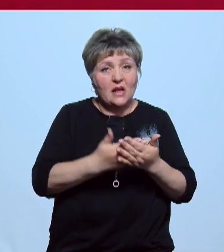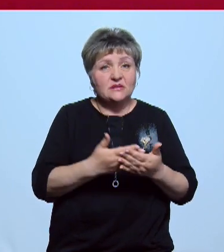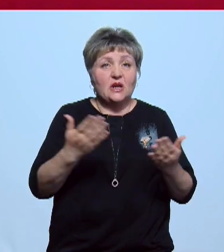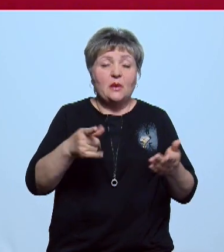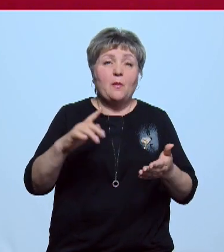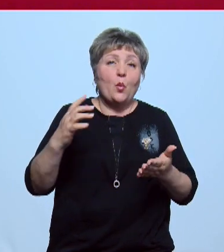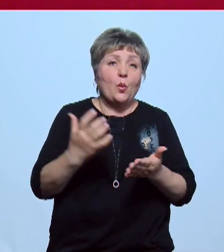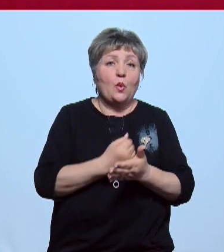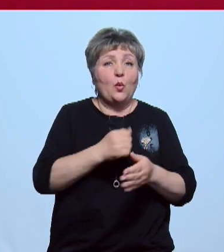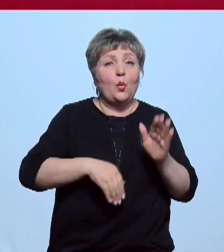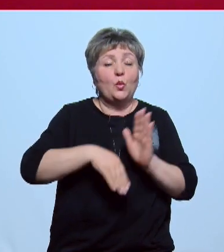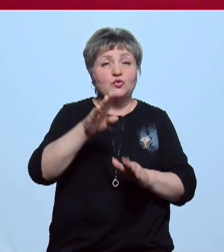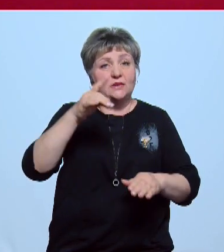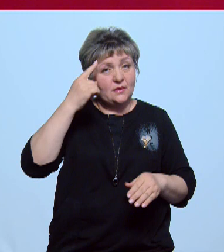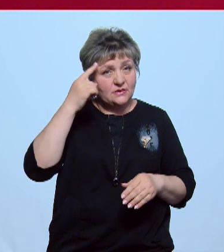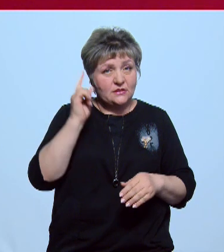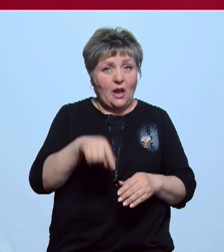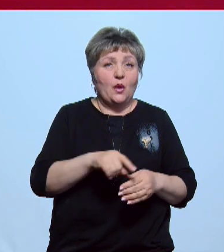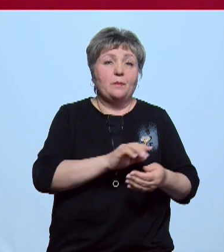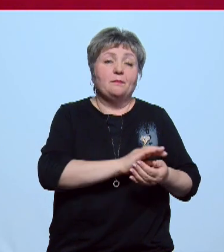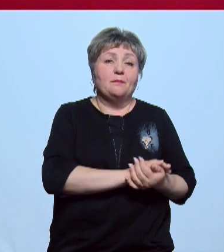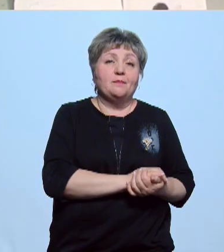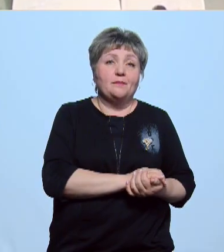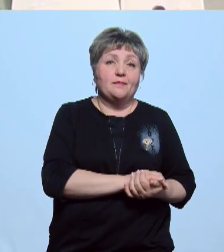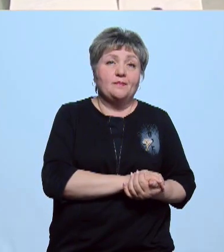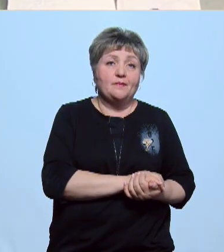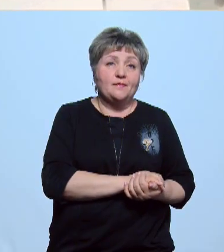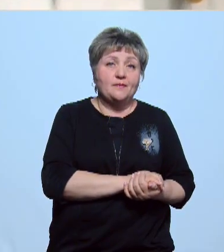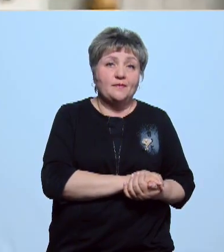им удалось улучшить, знает Дмитрий Вороновнин.